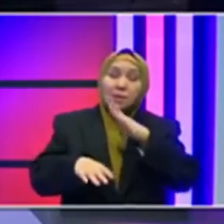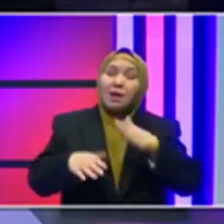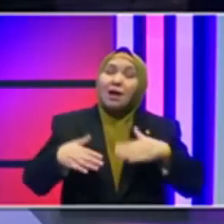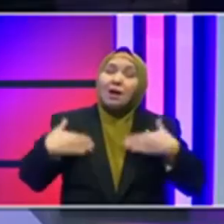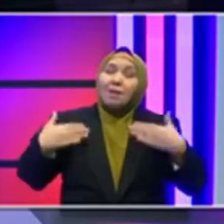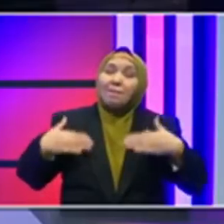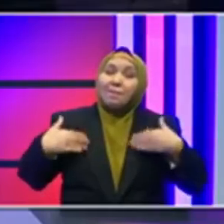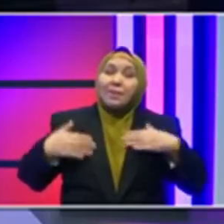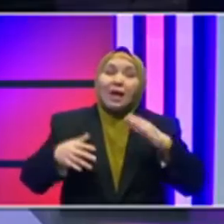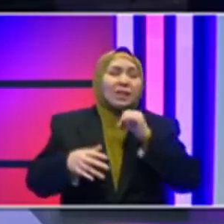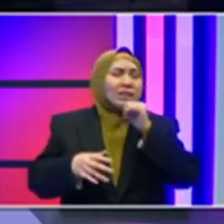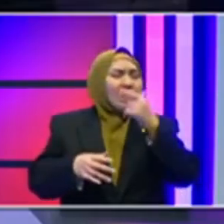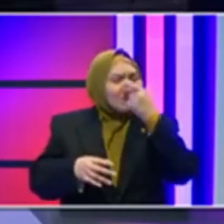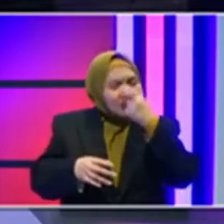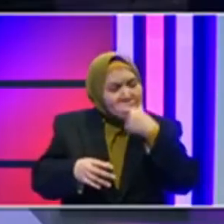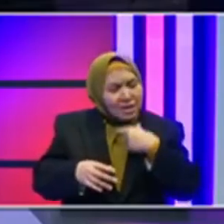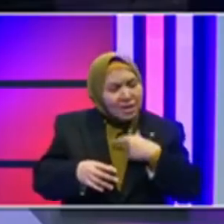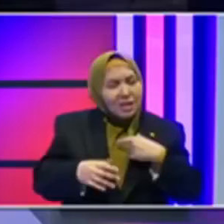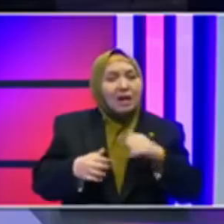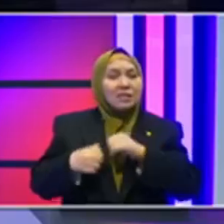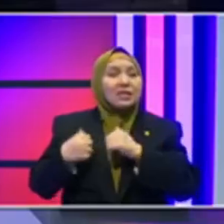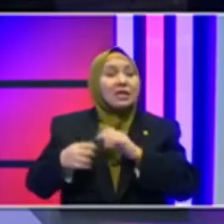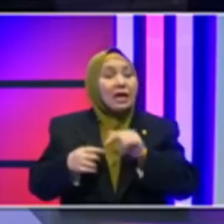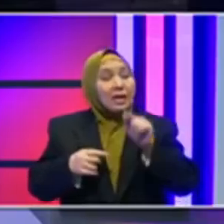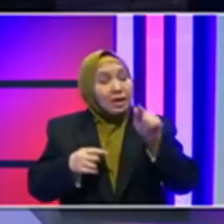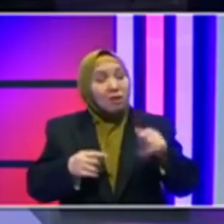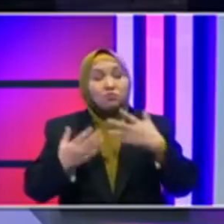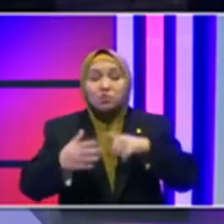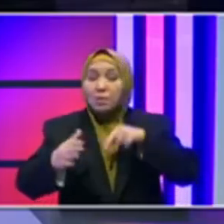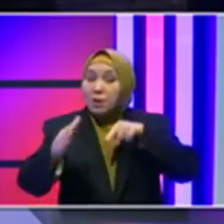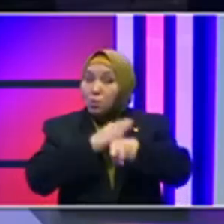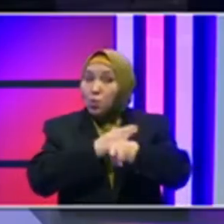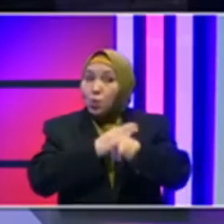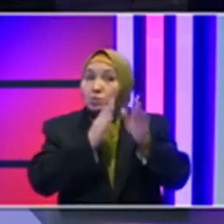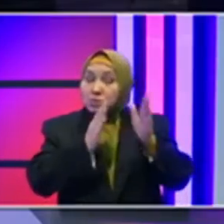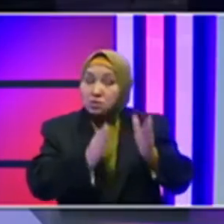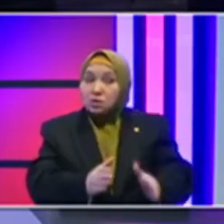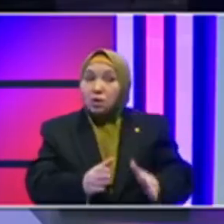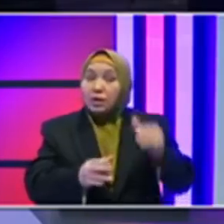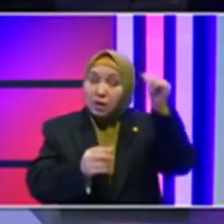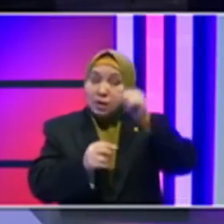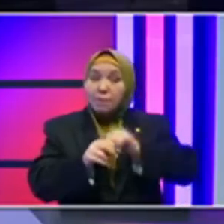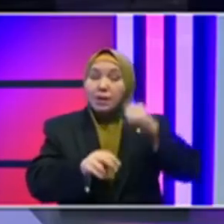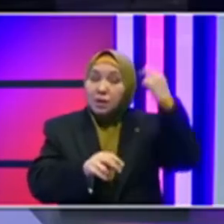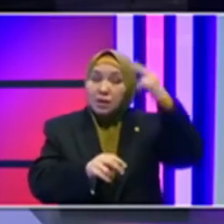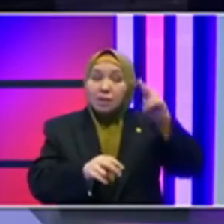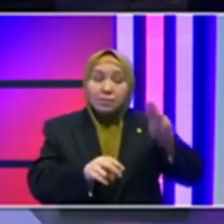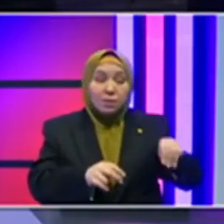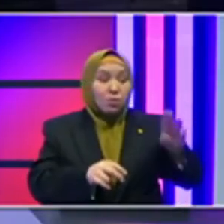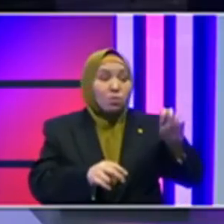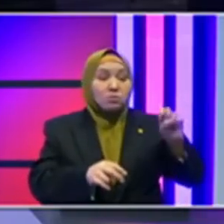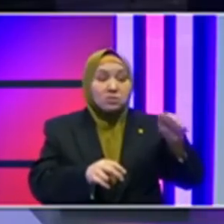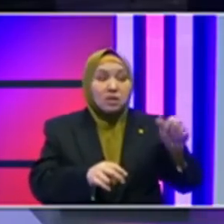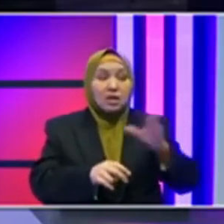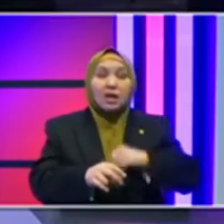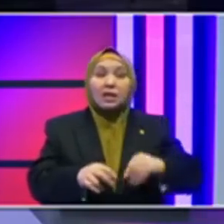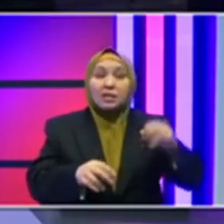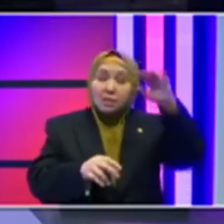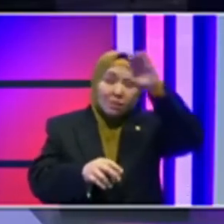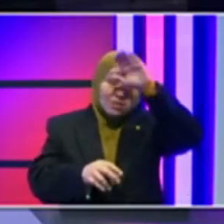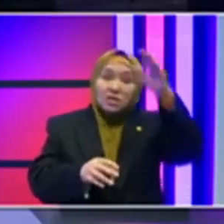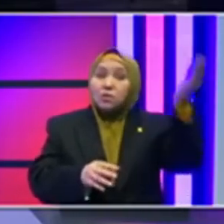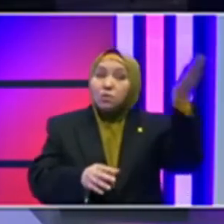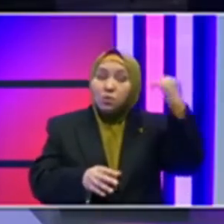Senang Hatinya dan tidak bersedih hati dan engkau pernah membunuh seseorang Allah mengingatkan kepada Nabi Musa engkau pernah membunuh seseorang di Mesir dahulu